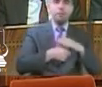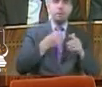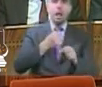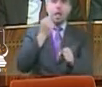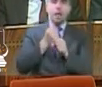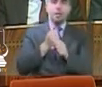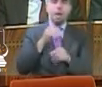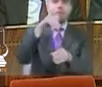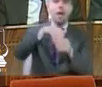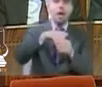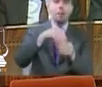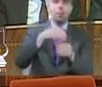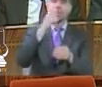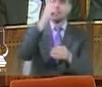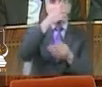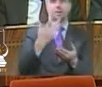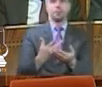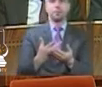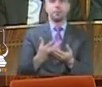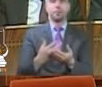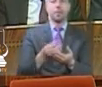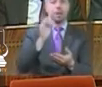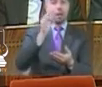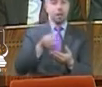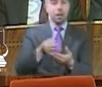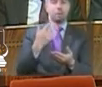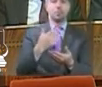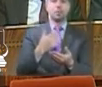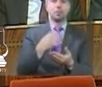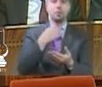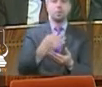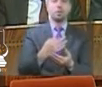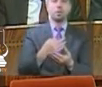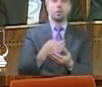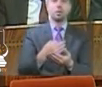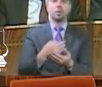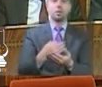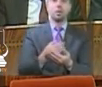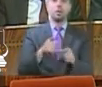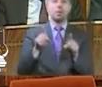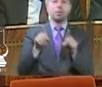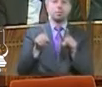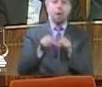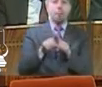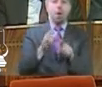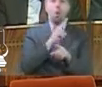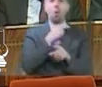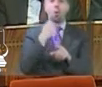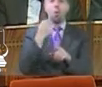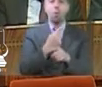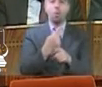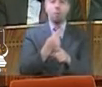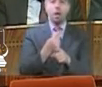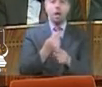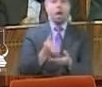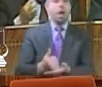فيها لا تساعد. ولذلك حنا بغينا نثيروا الانتباه بانه كيخص لابد الحكومات، يعني